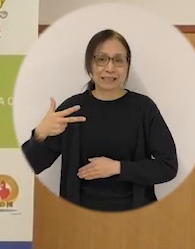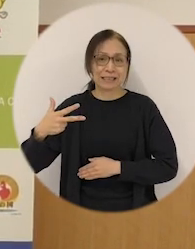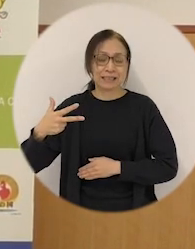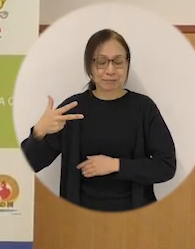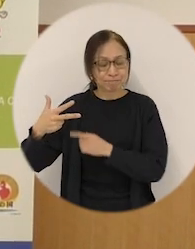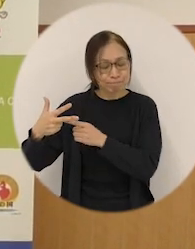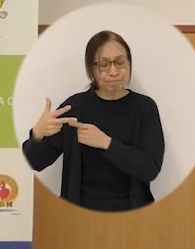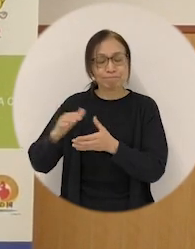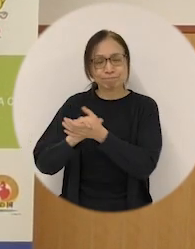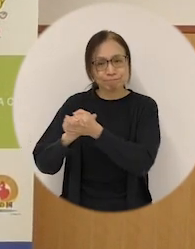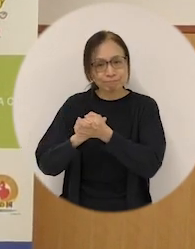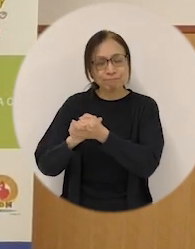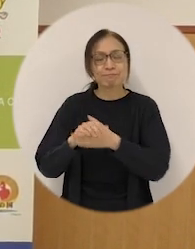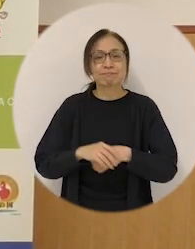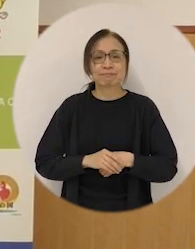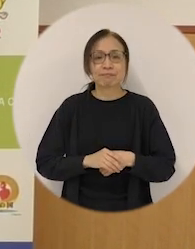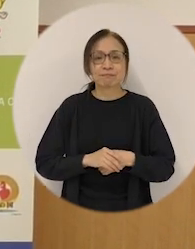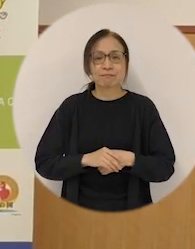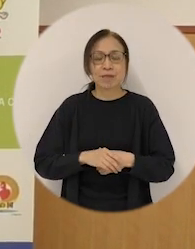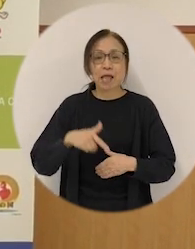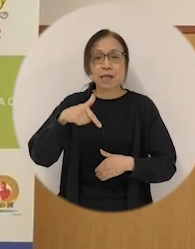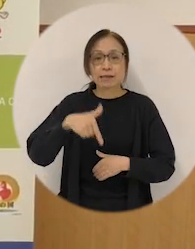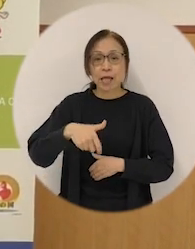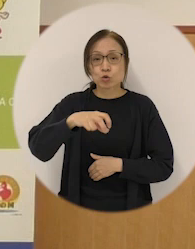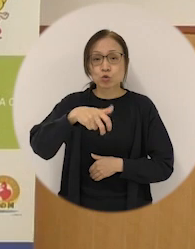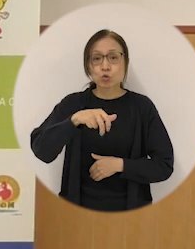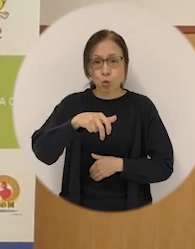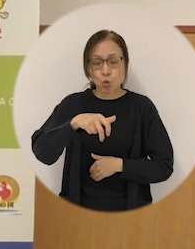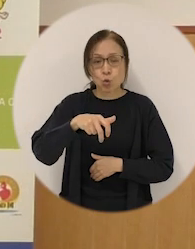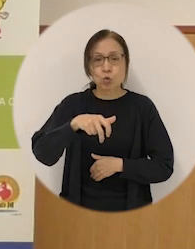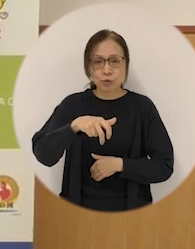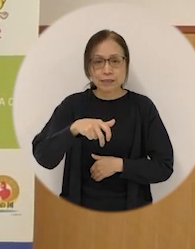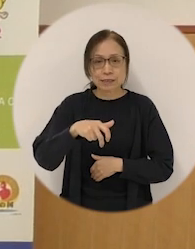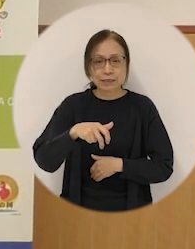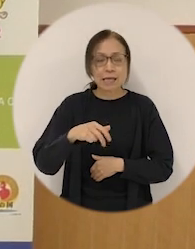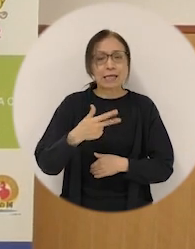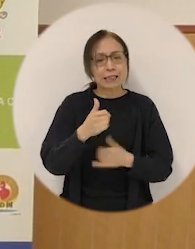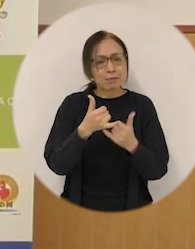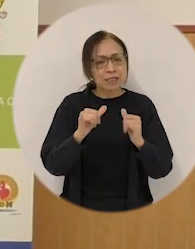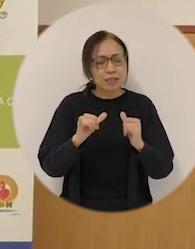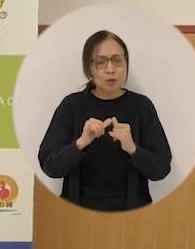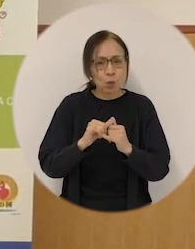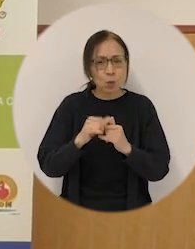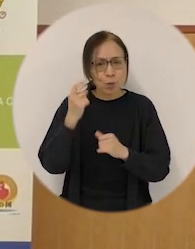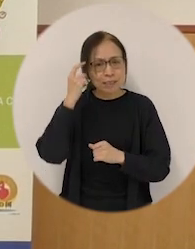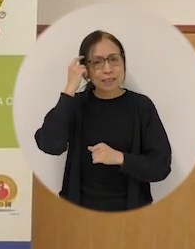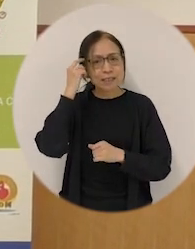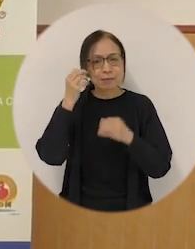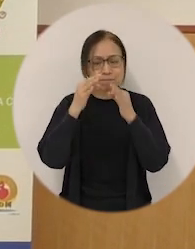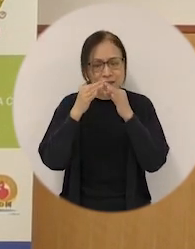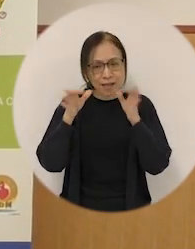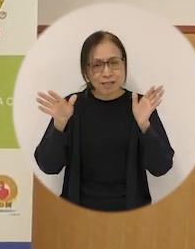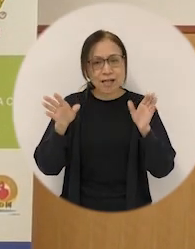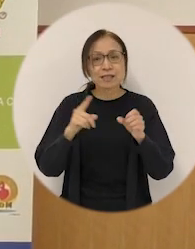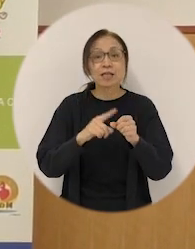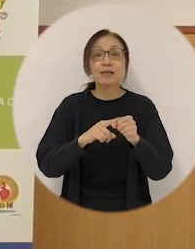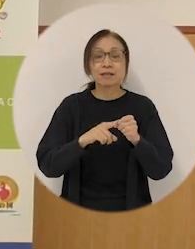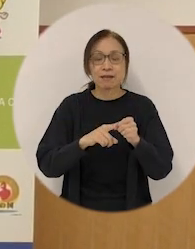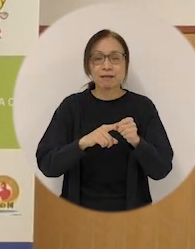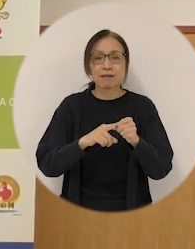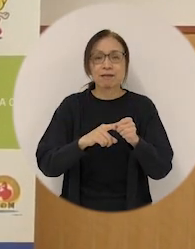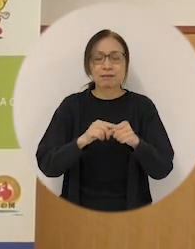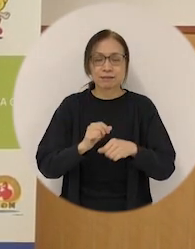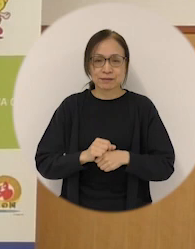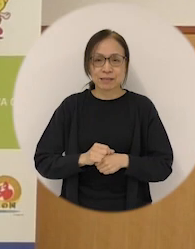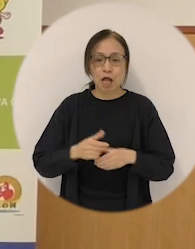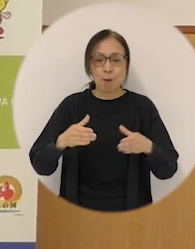に下水道事業に対する市民の意識啓発を図るため下水道デザインマンホール